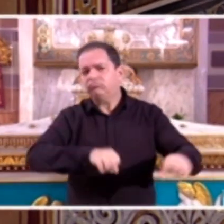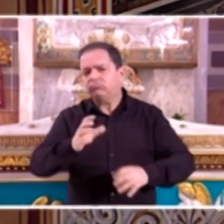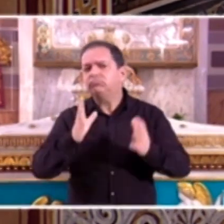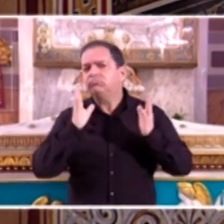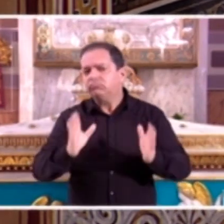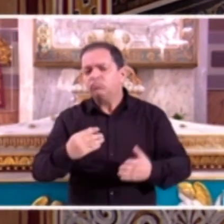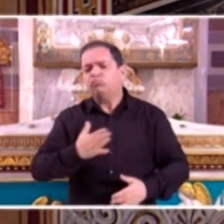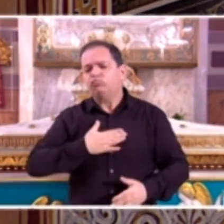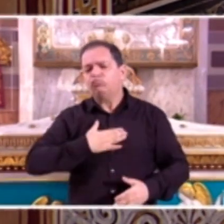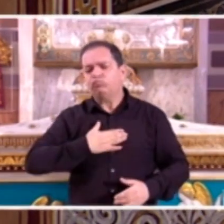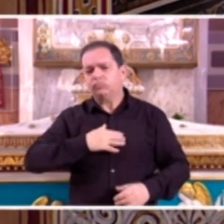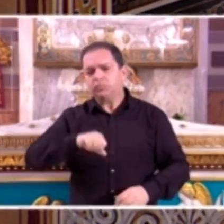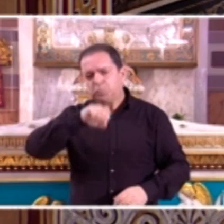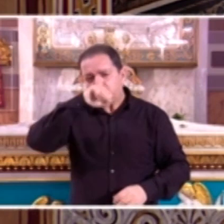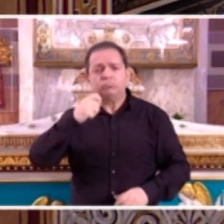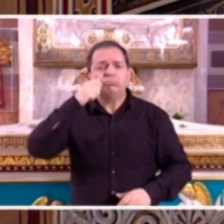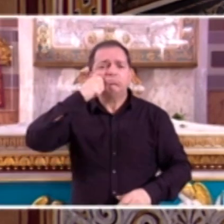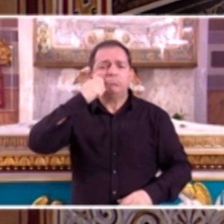έκανε και ο Υιός της παραβολής.